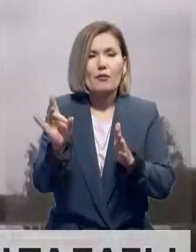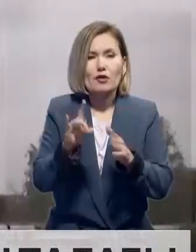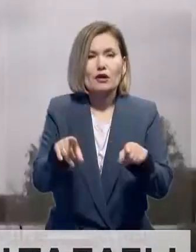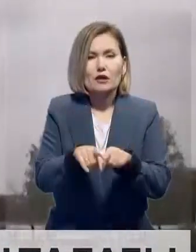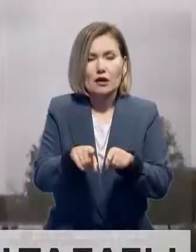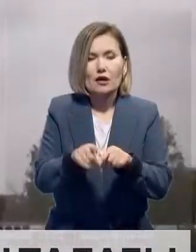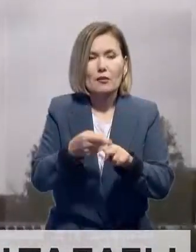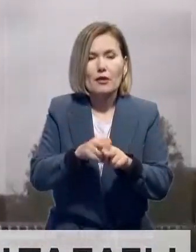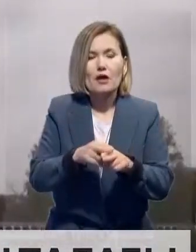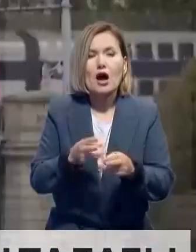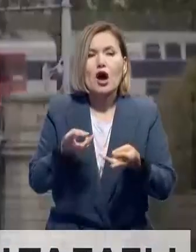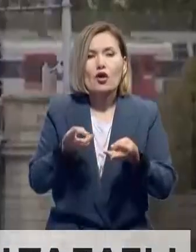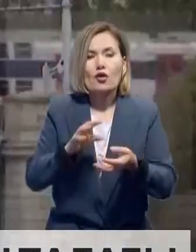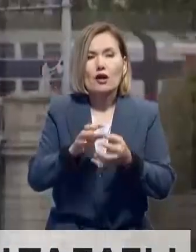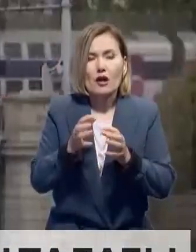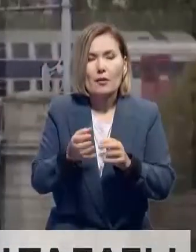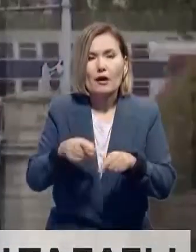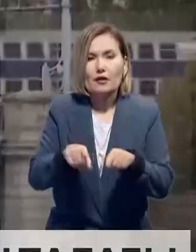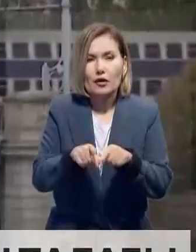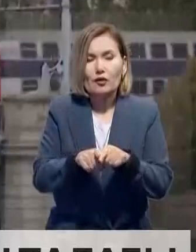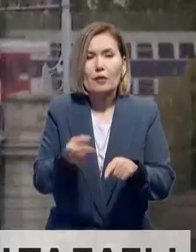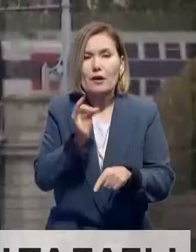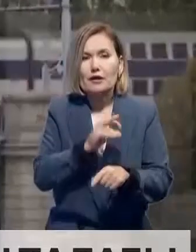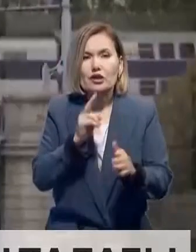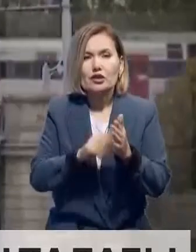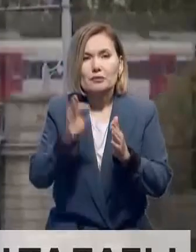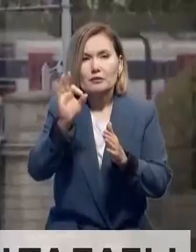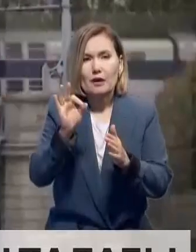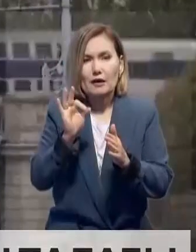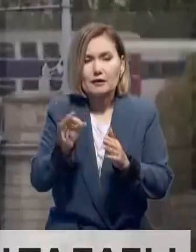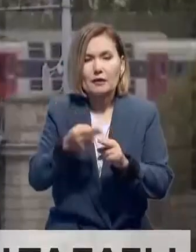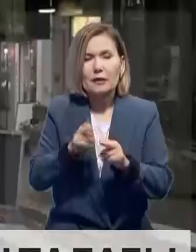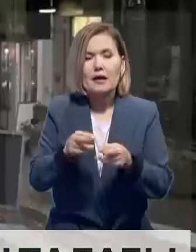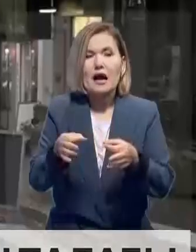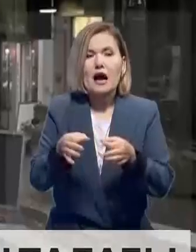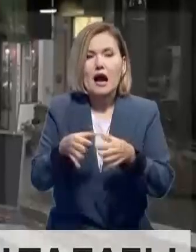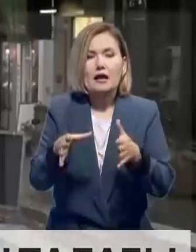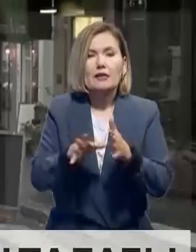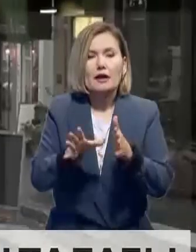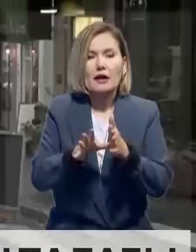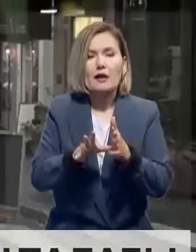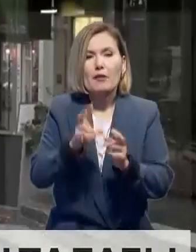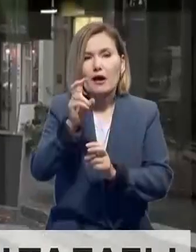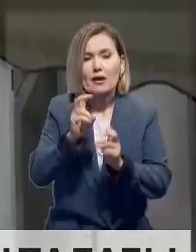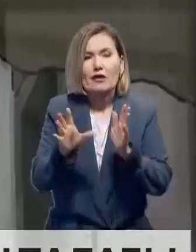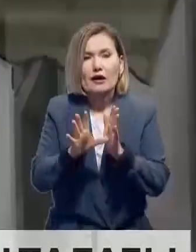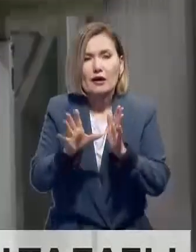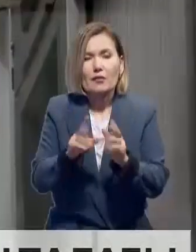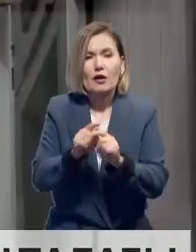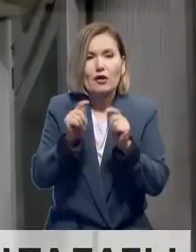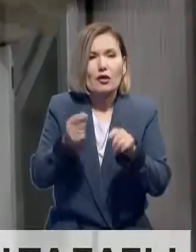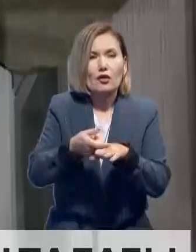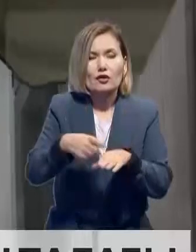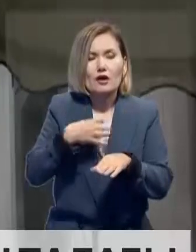осындай. Ал көмірмен басқа қазбалы отынның үлесі 70% құрайды. Атом энергетикасы сарқылмалы отындардың орнын толтыра